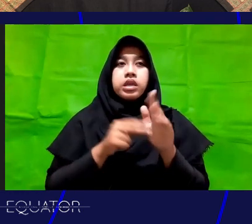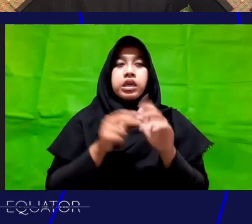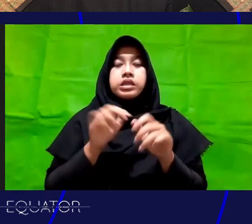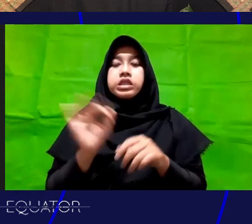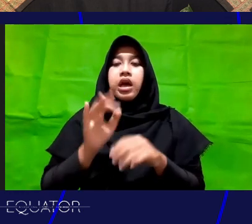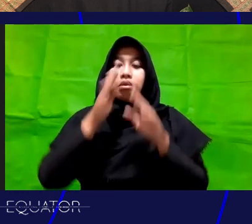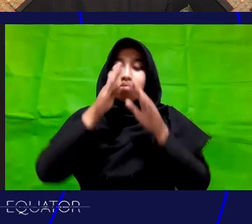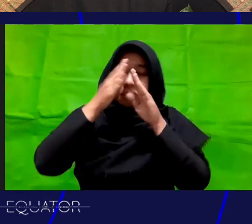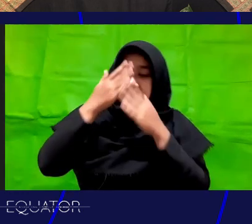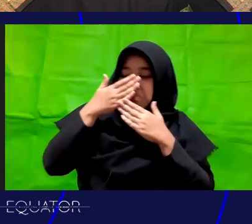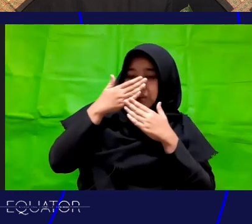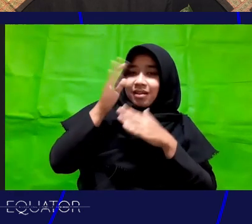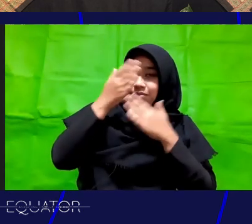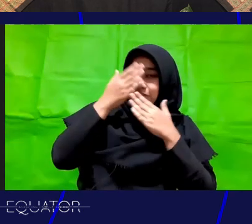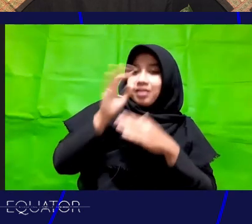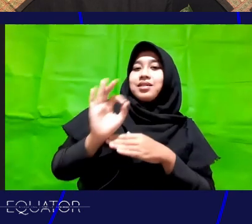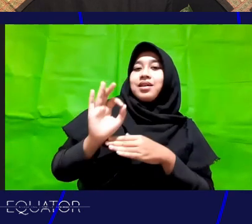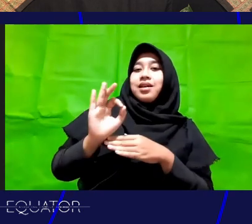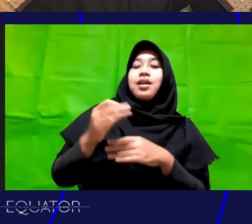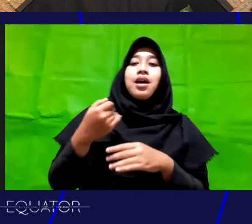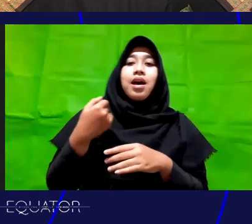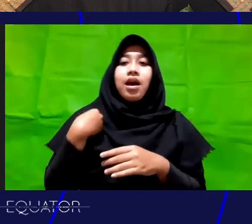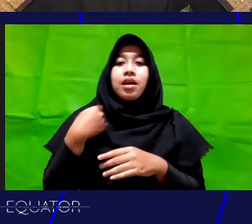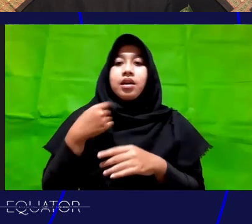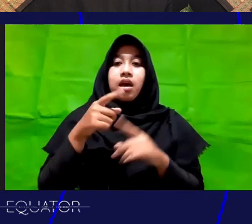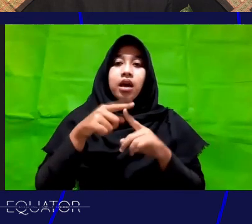Oke, dari Mas Iwang dan Mbak Tita ada final comment?